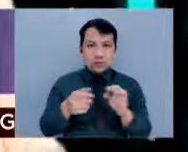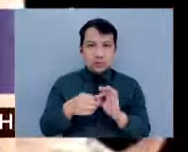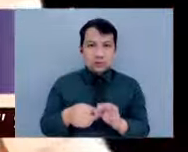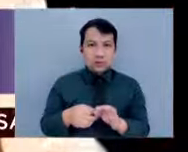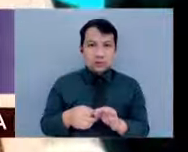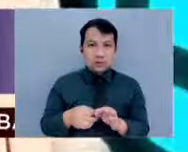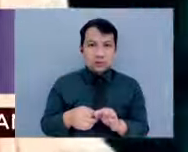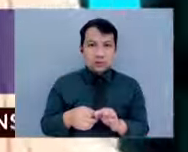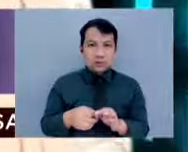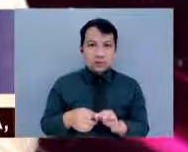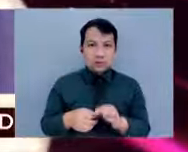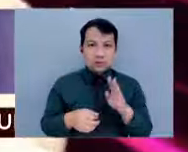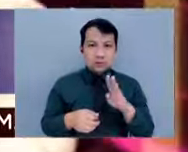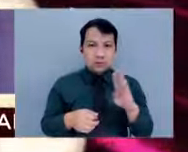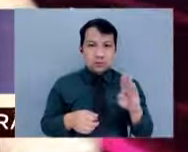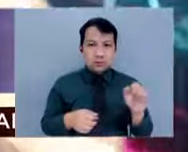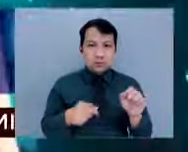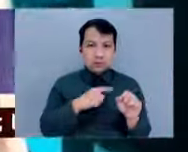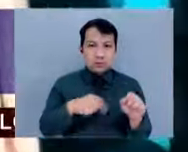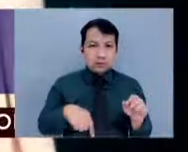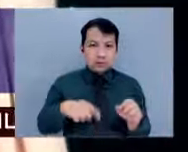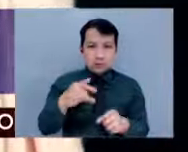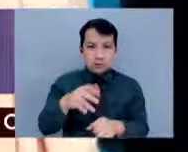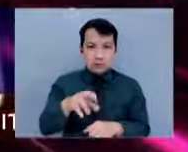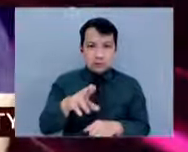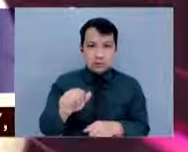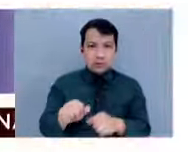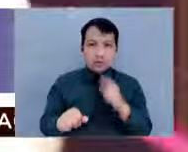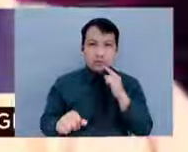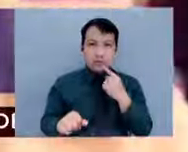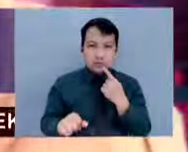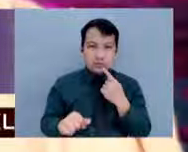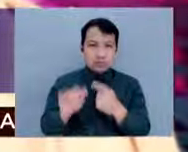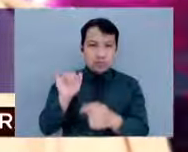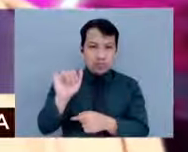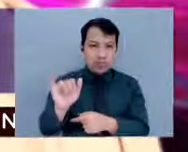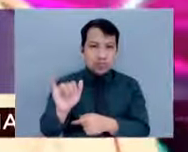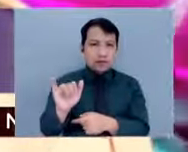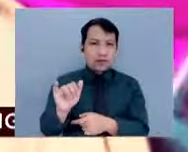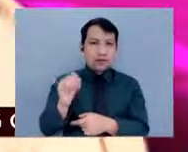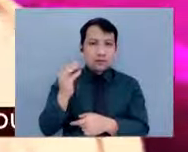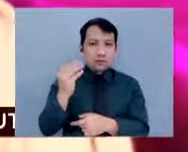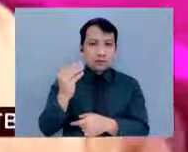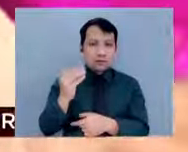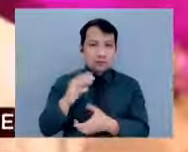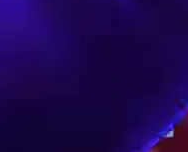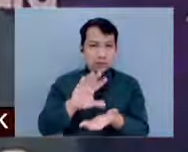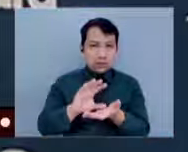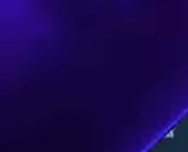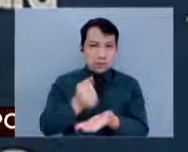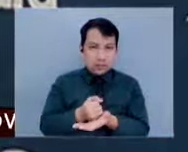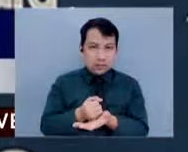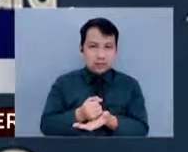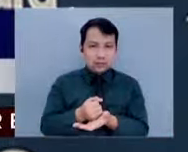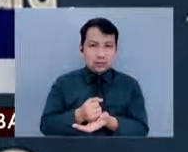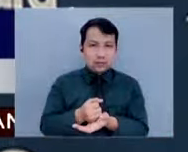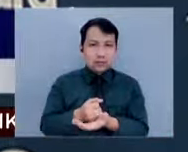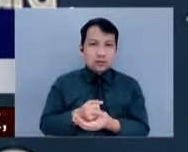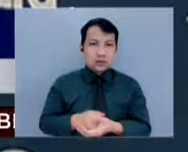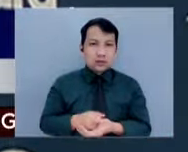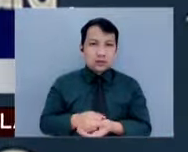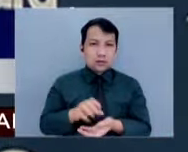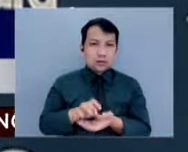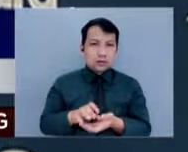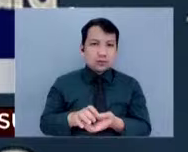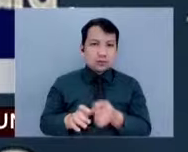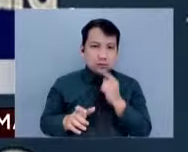ni Bangsamoro singer Shaira na Selos at Forever Single dahil sa copyright issue. We just really need to